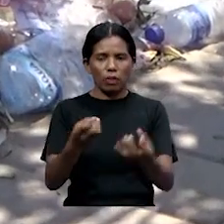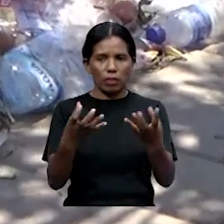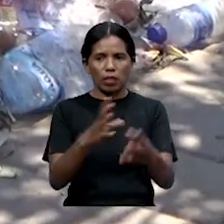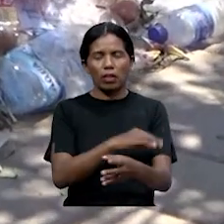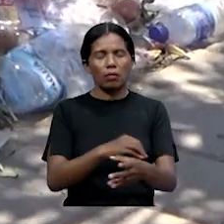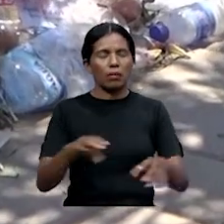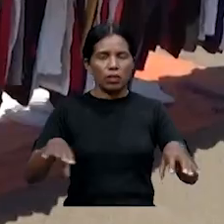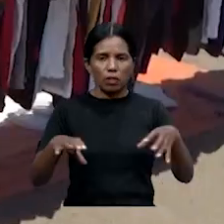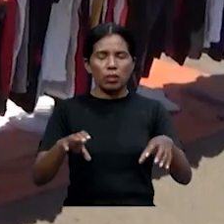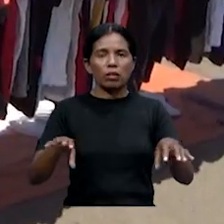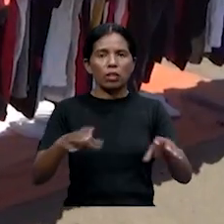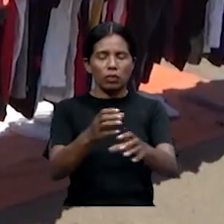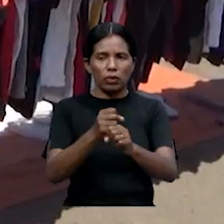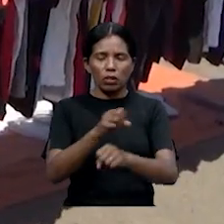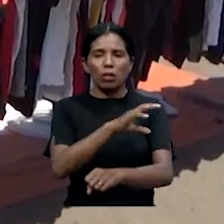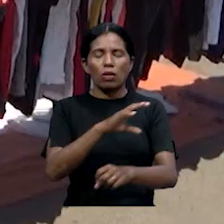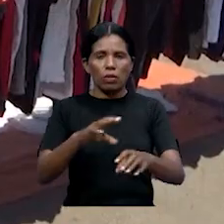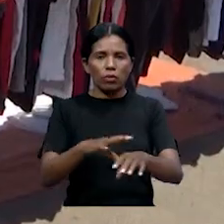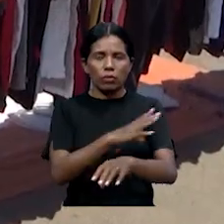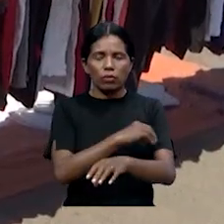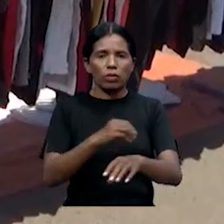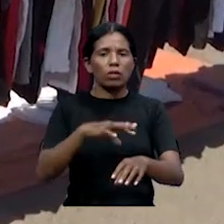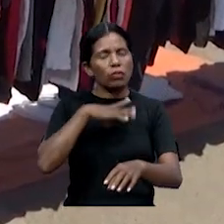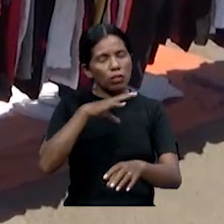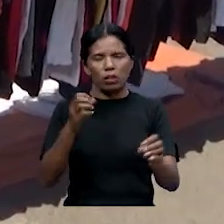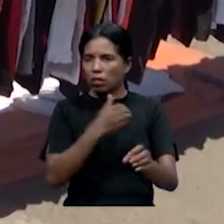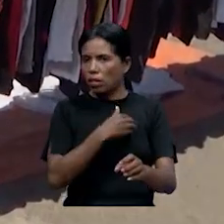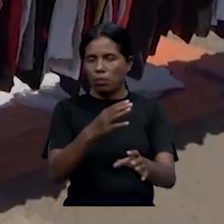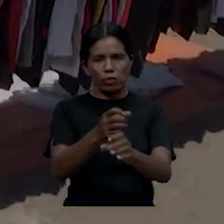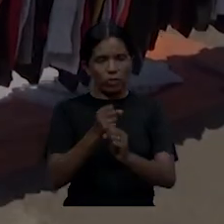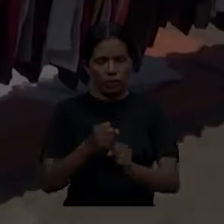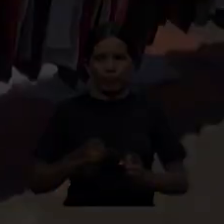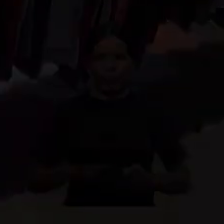maibe serviço saneamento município dele se dauk bahamos. Abraão Amaral, GMN.